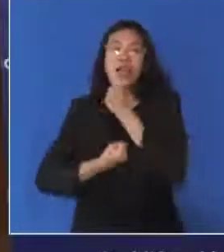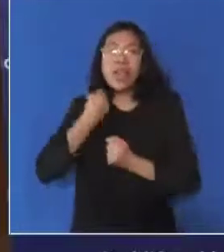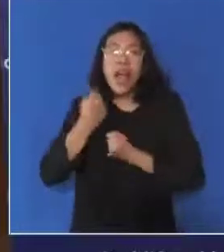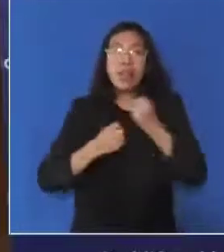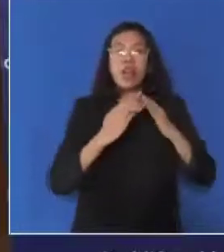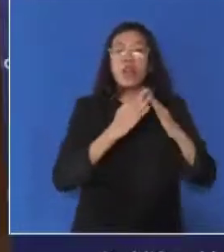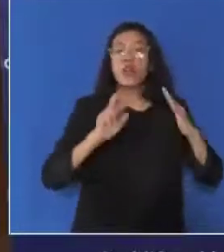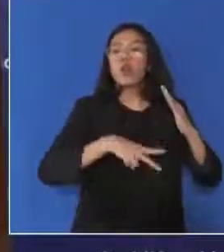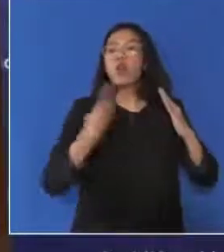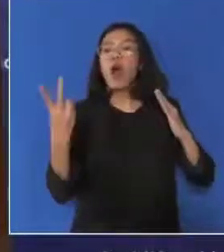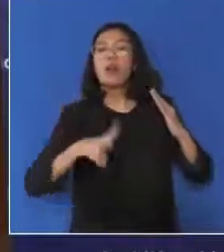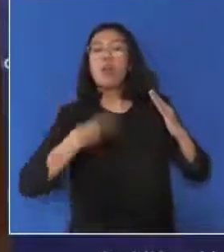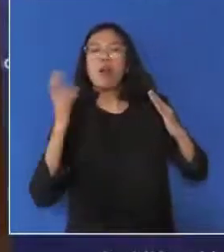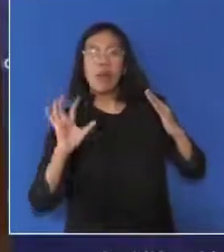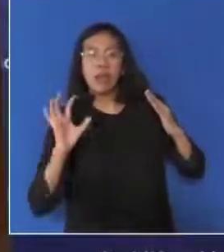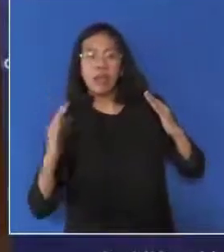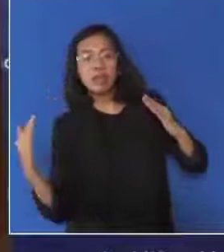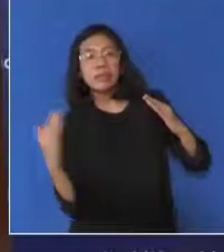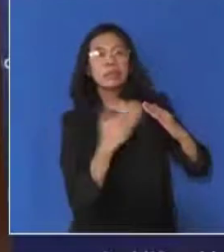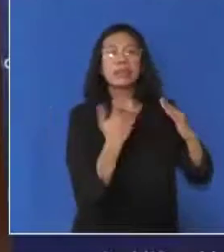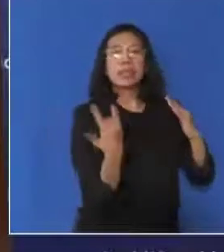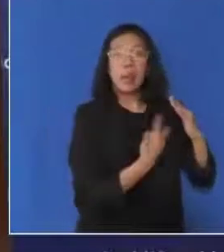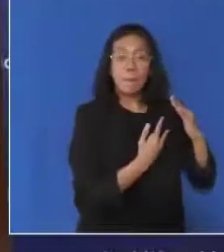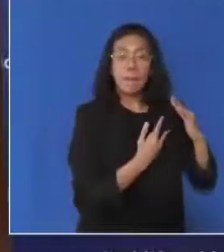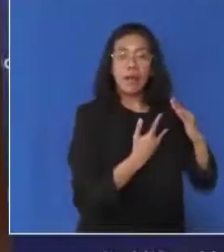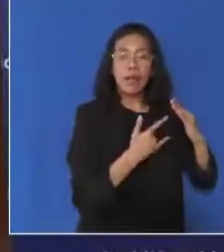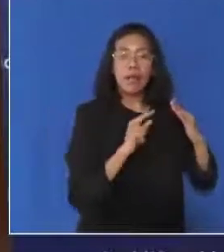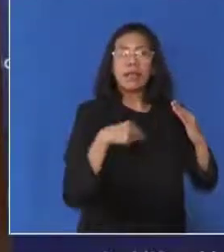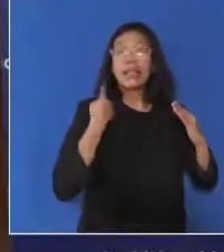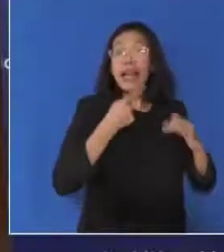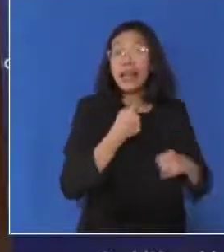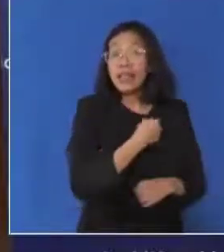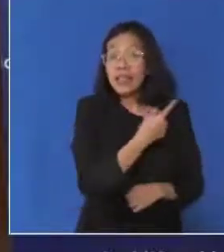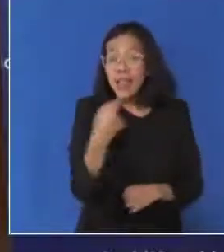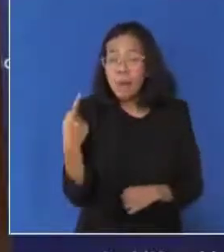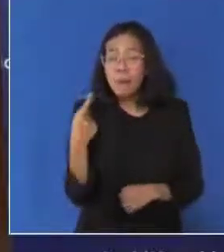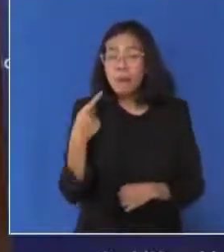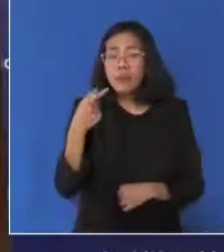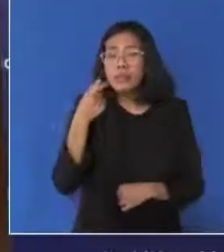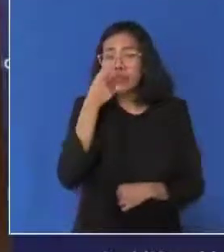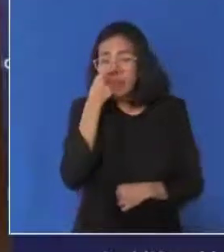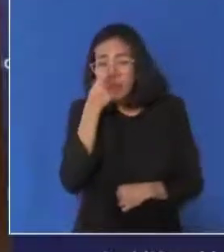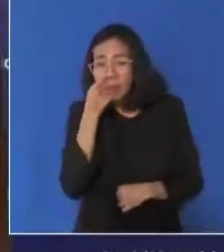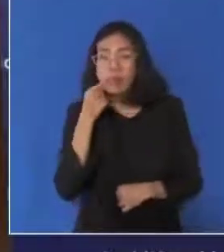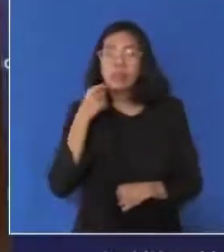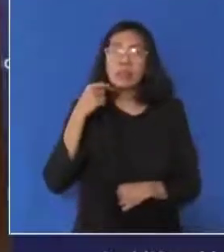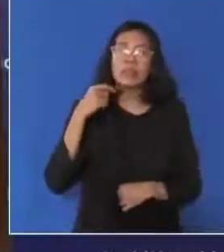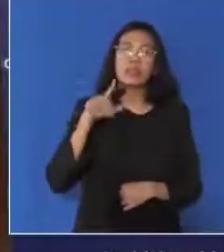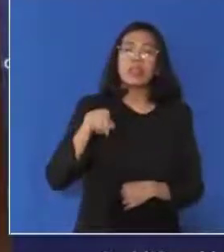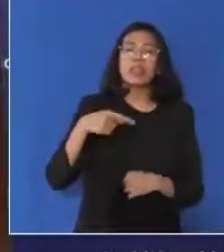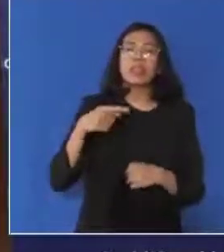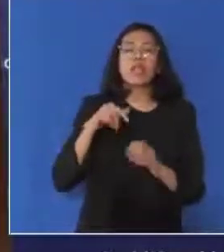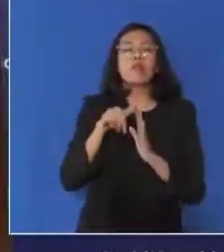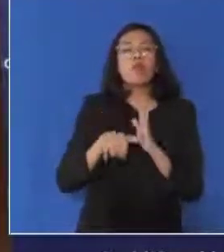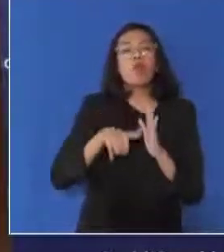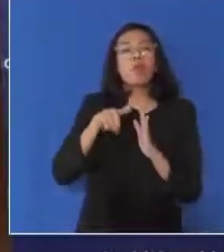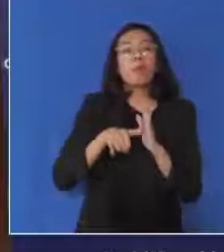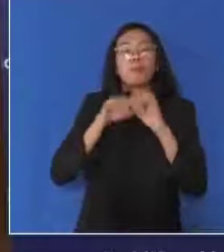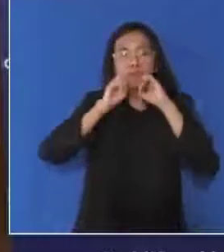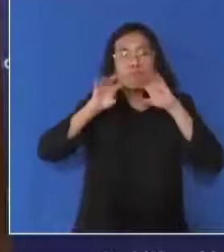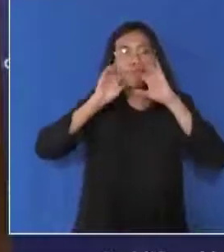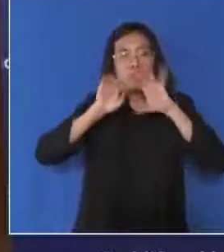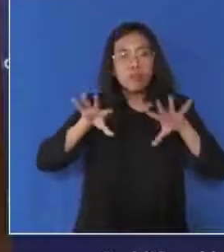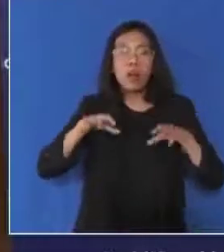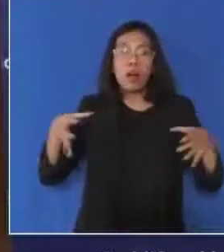setiap senin-kamis kita adalah live streaming di YouTube ya dan juga tentu saja dari partner kita juga para member